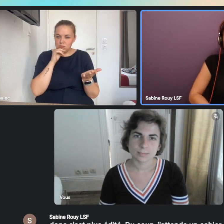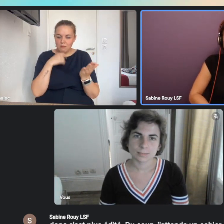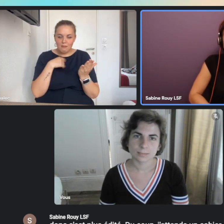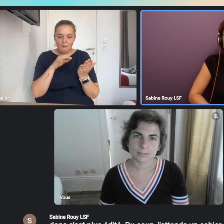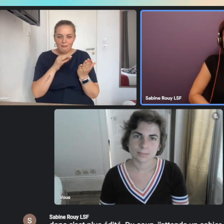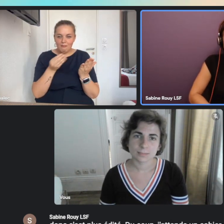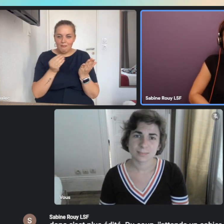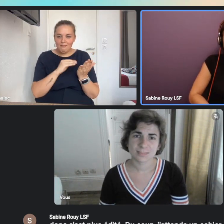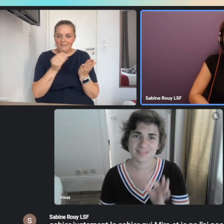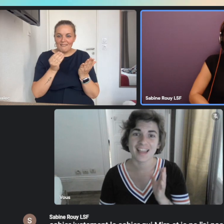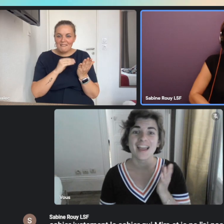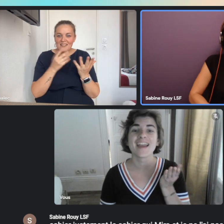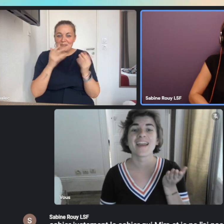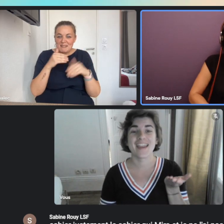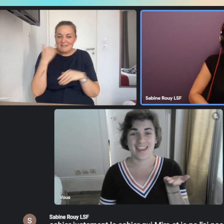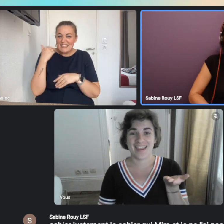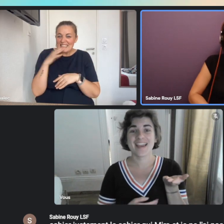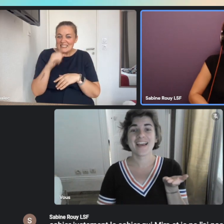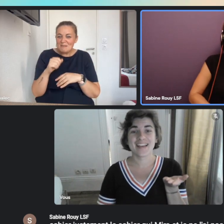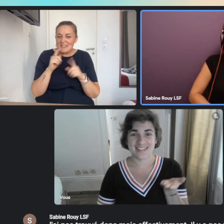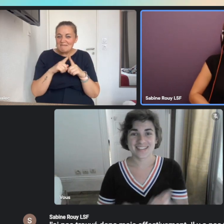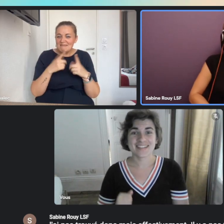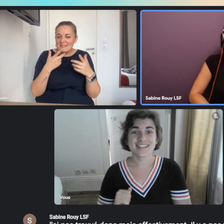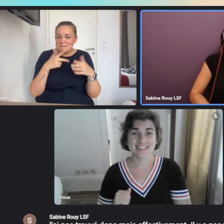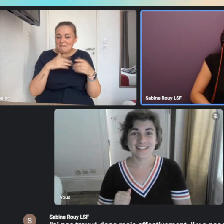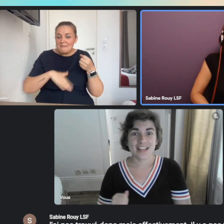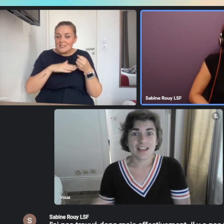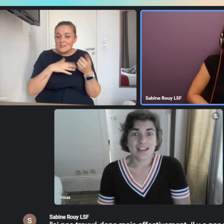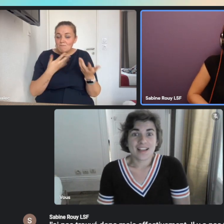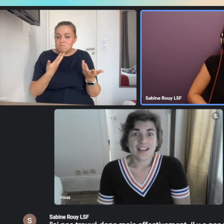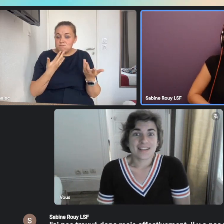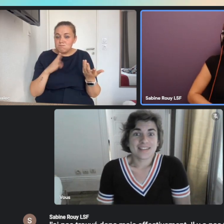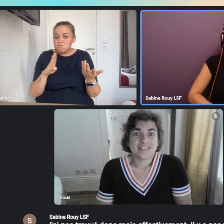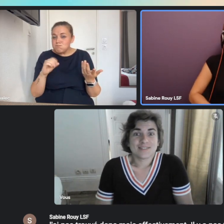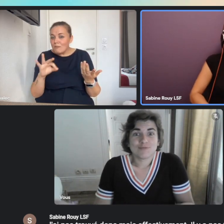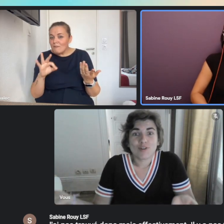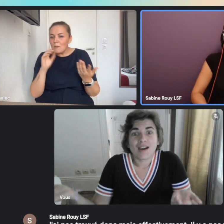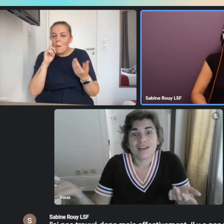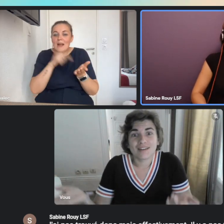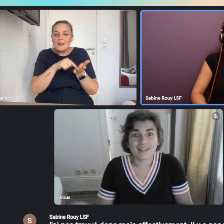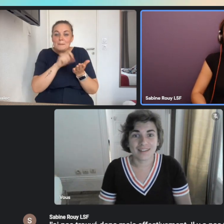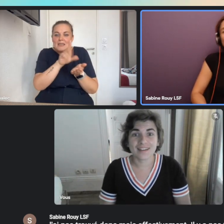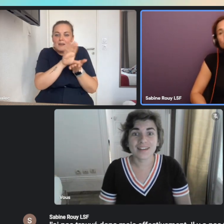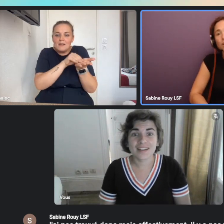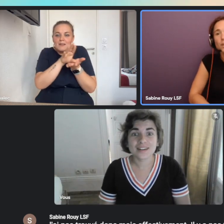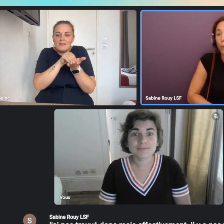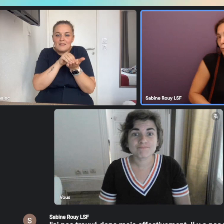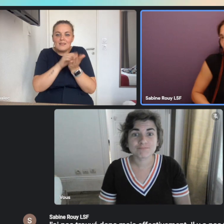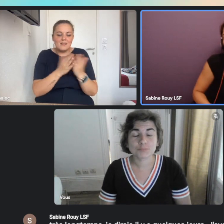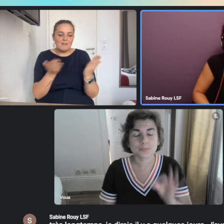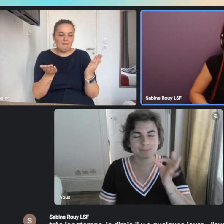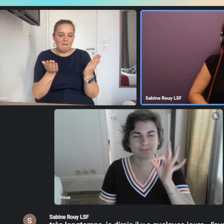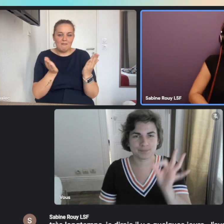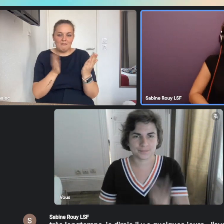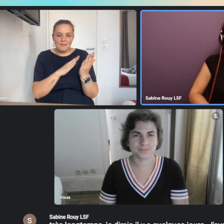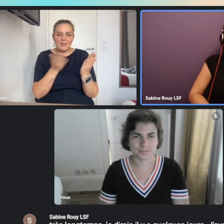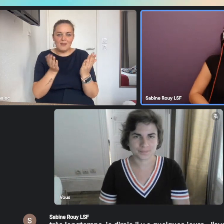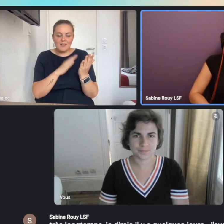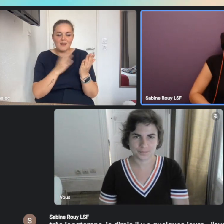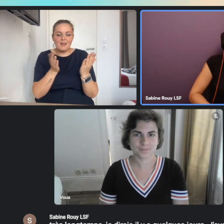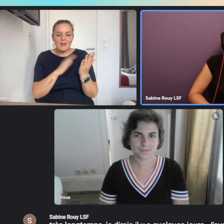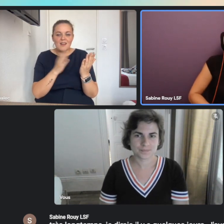dit: «Mais en fait, au début, c'était vraiment hyper maladroit». Alors que c'était en décembre, hein, mais c'était bon, c'était bof. Parce